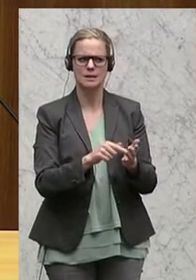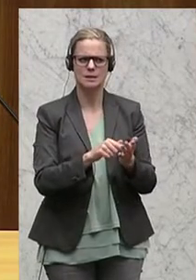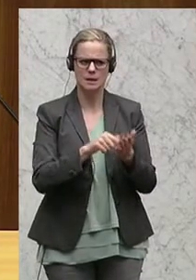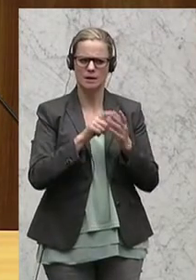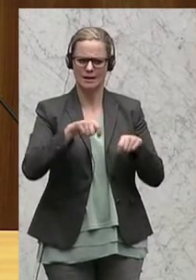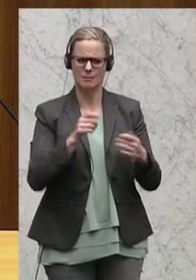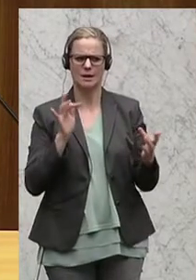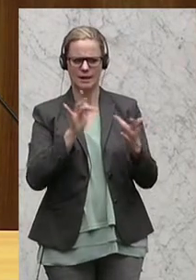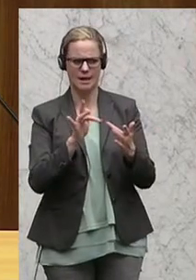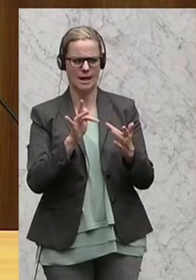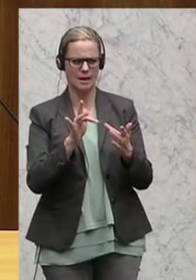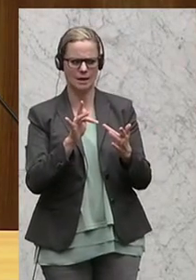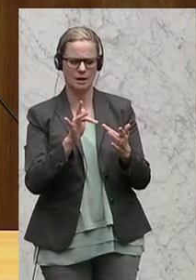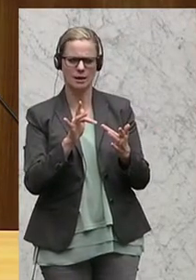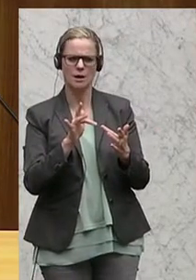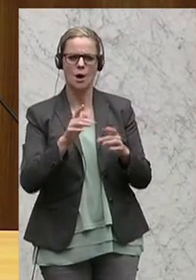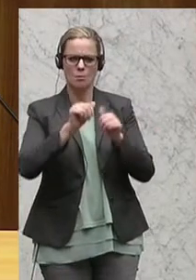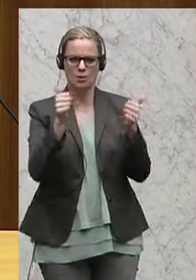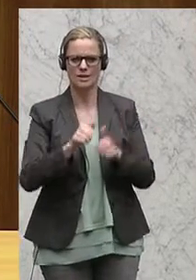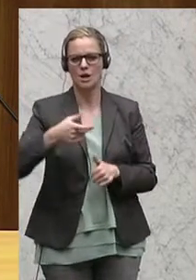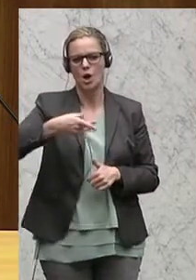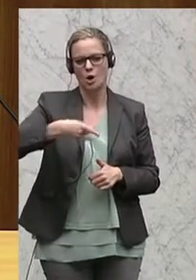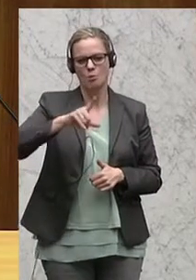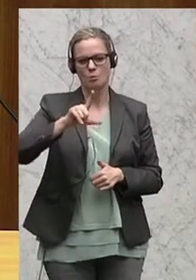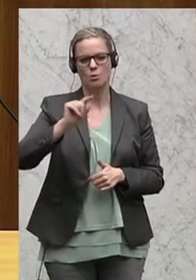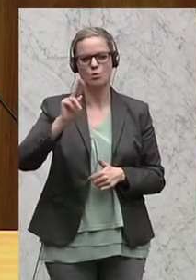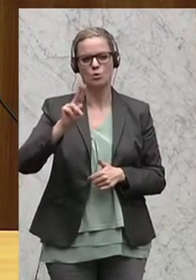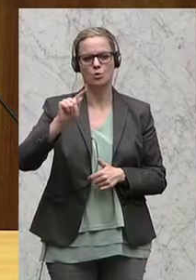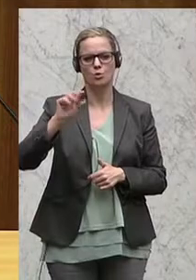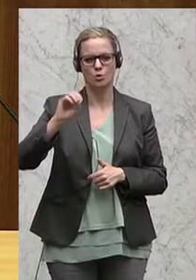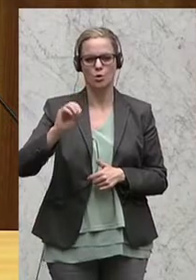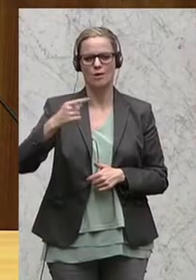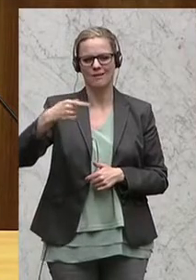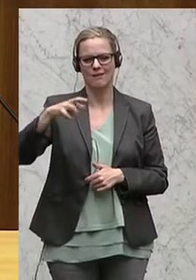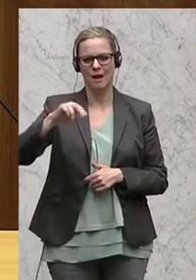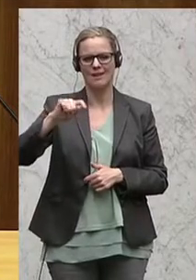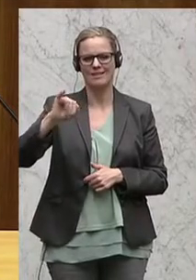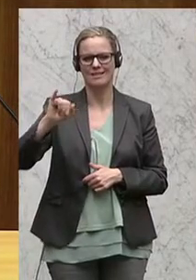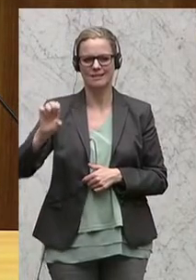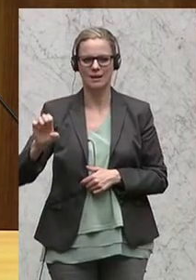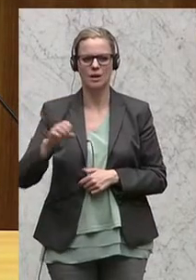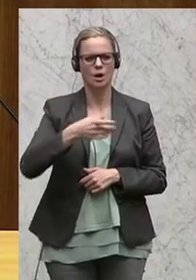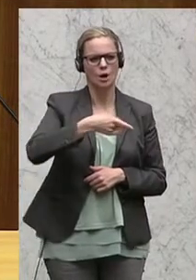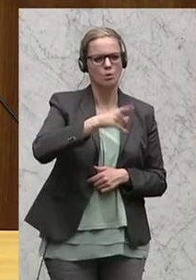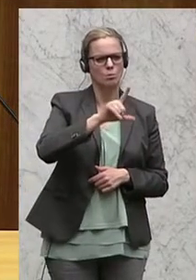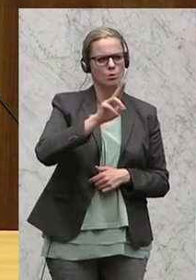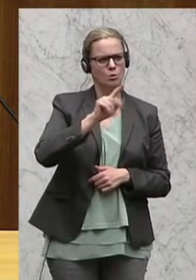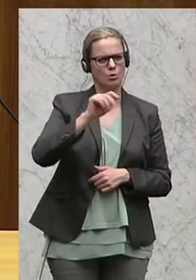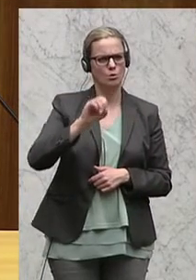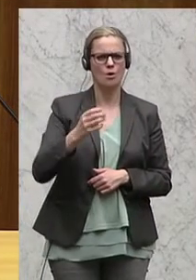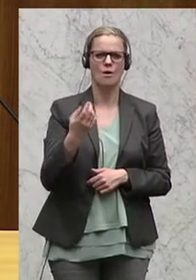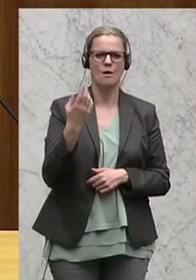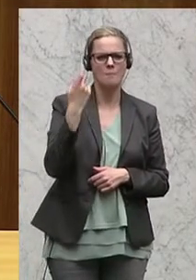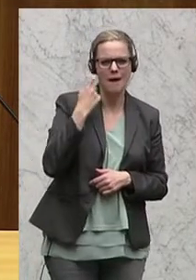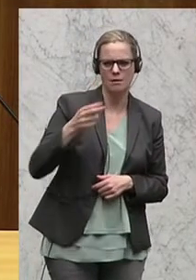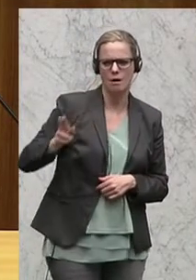Gegenmodell nennt sich Plutokratie. Plutokratie, Plutos, Reichtum, Vermögen, die Macht der Reichen und Vermögenden und